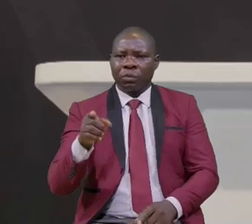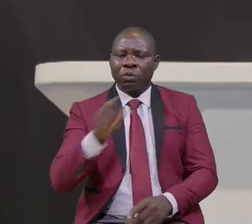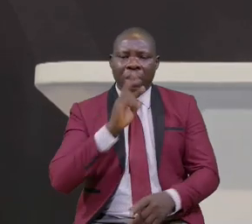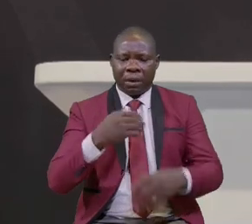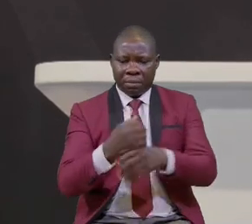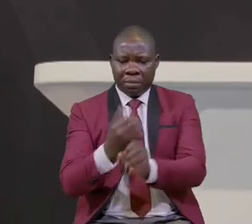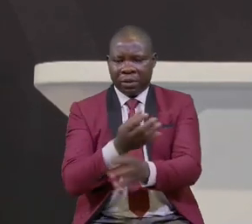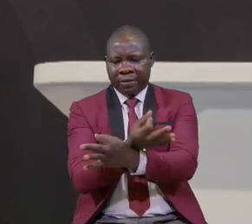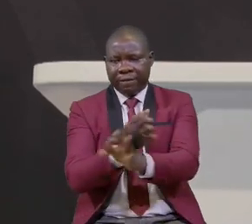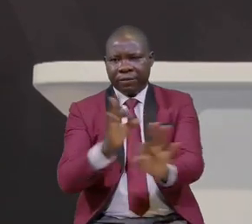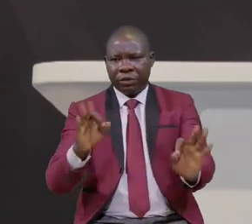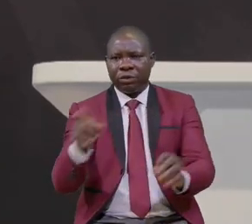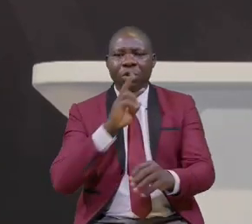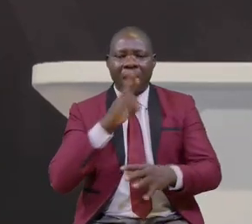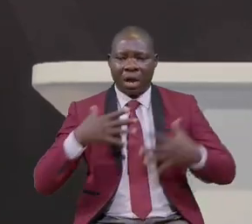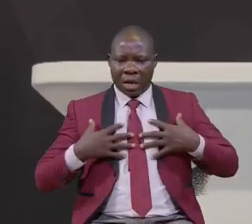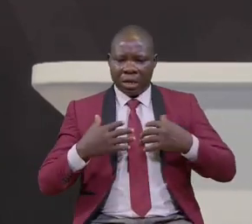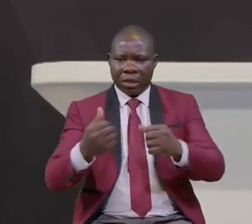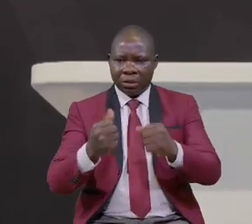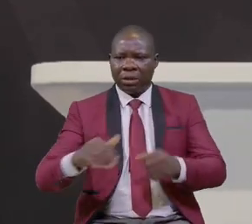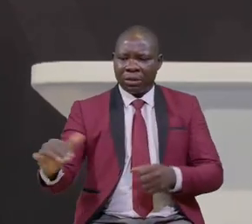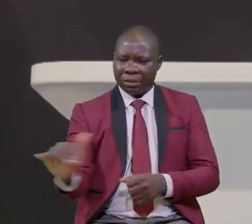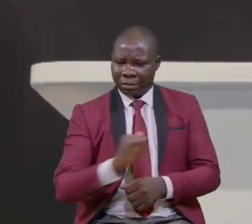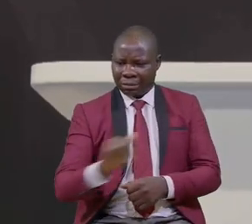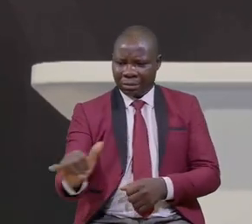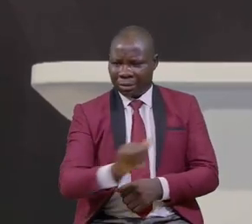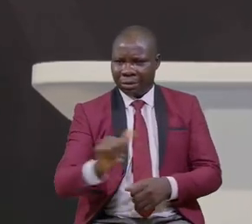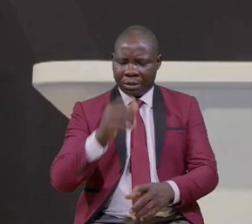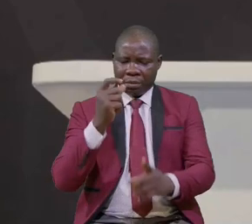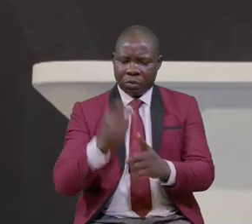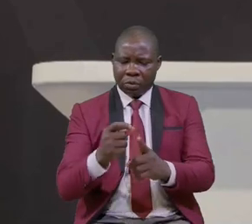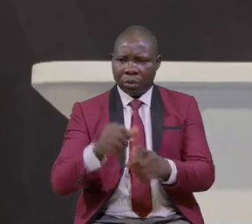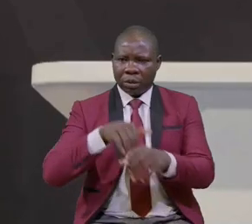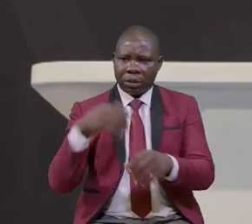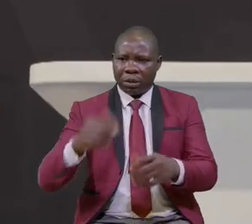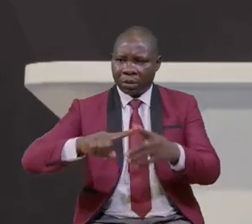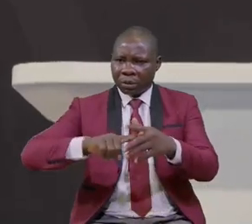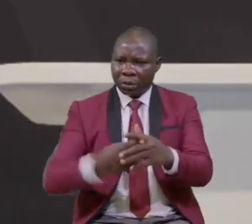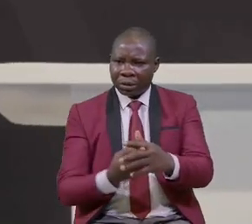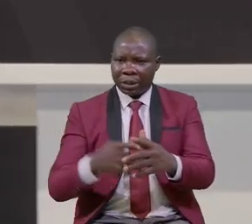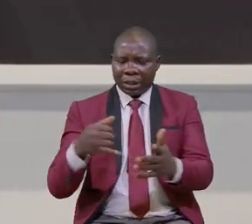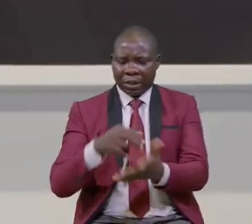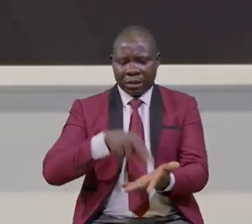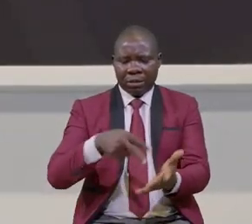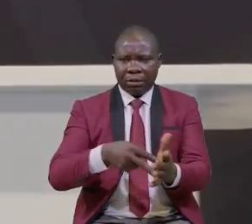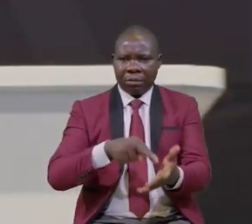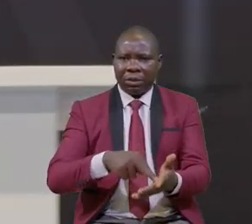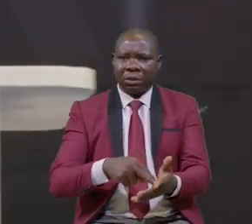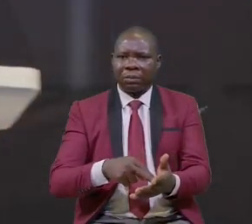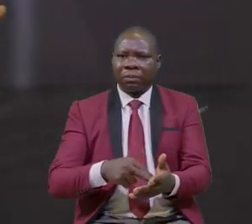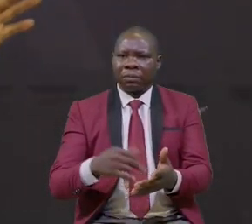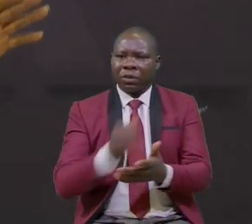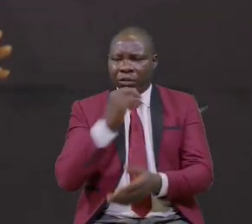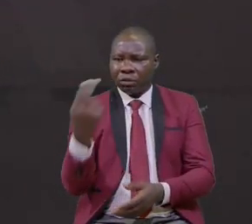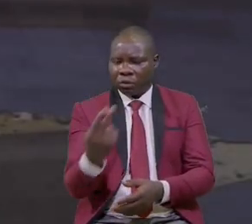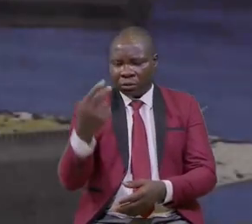êtes affranchi, vous êtes guéri. Le même mot, dans la langue originale, en réalité est utilisé